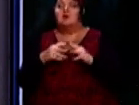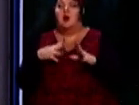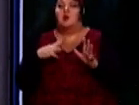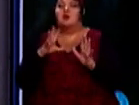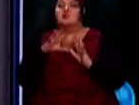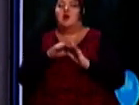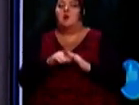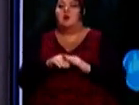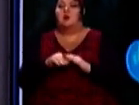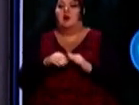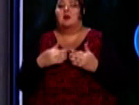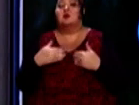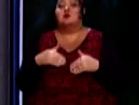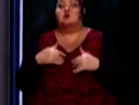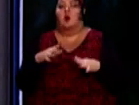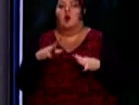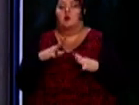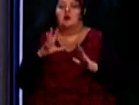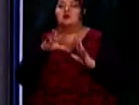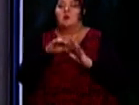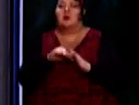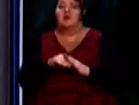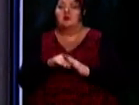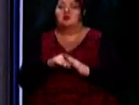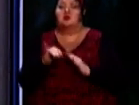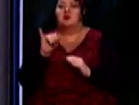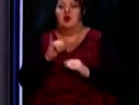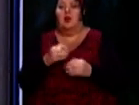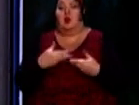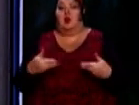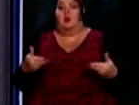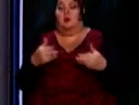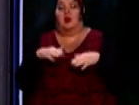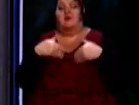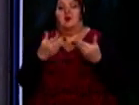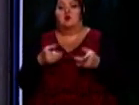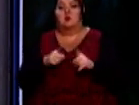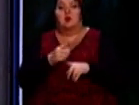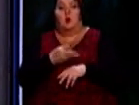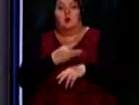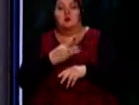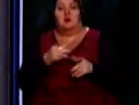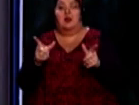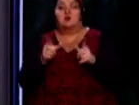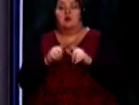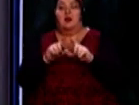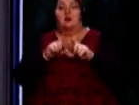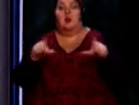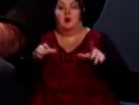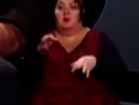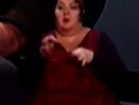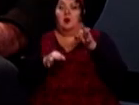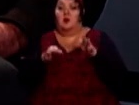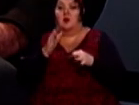запроваджені, для чого була запроваджена стратегічна екологічна оцінка. І ми виходимо з такою ініціативою спільно з департаментом екології. Ми